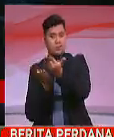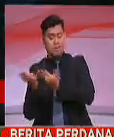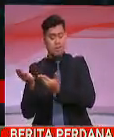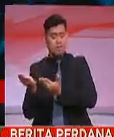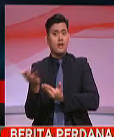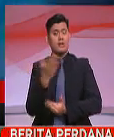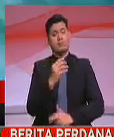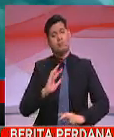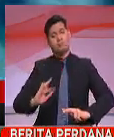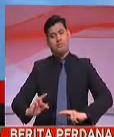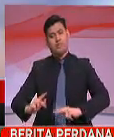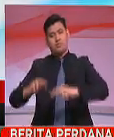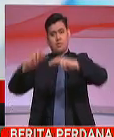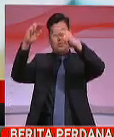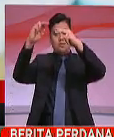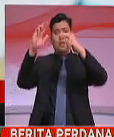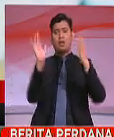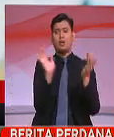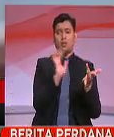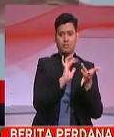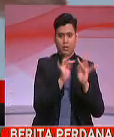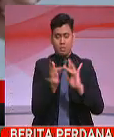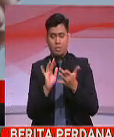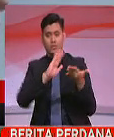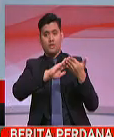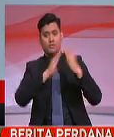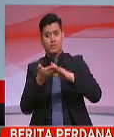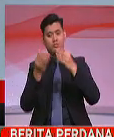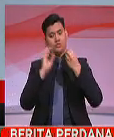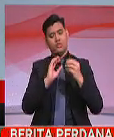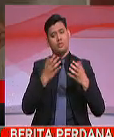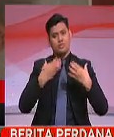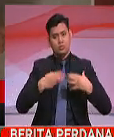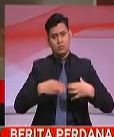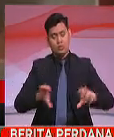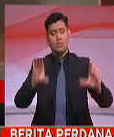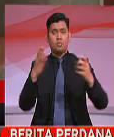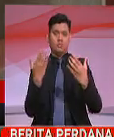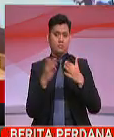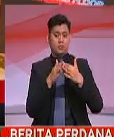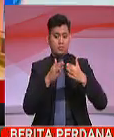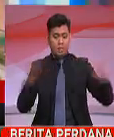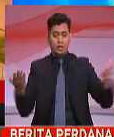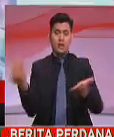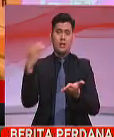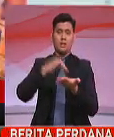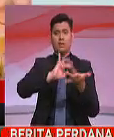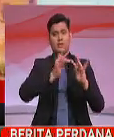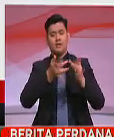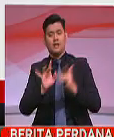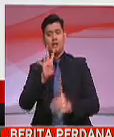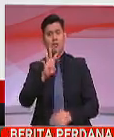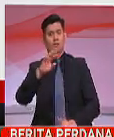rangkaian internet di pusat internet community dan memperluas liputan 4G di kawasan tersebut untuk mempercepat kelulusan